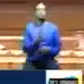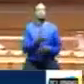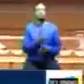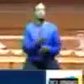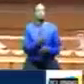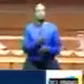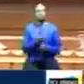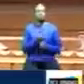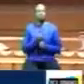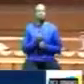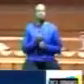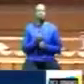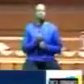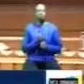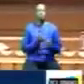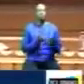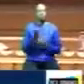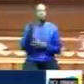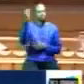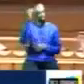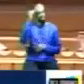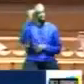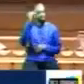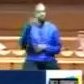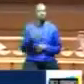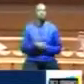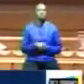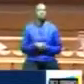Nikusema usha kutongozwa na mpepo mchafu.